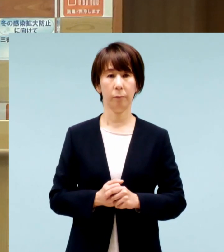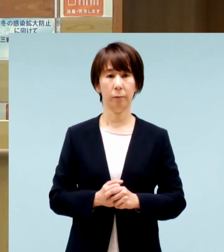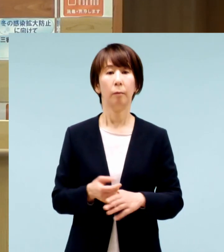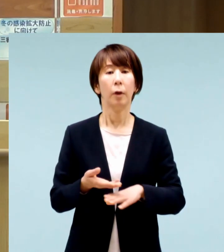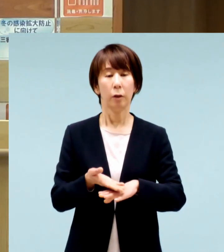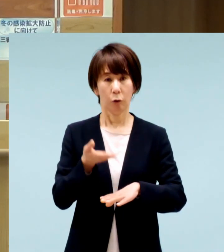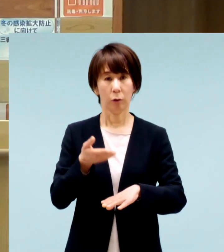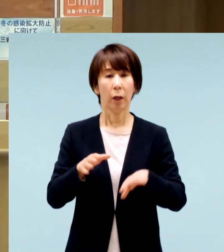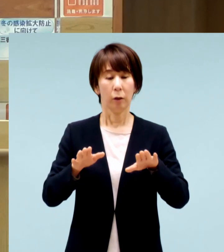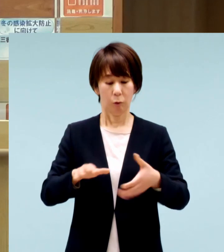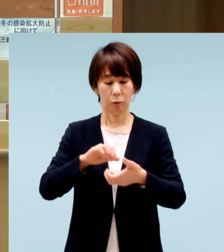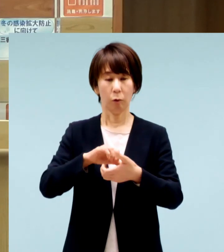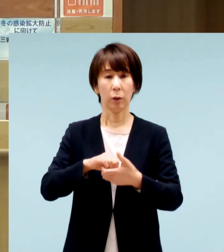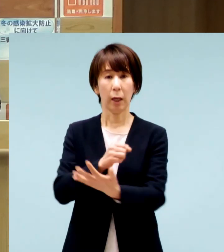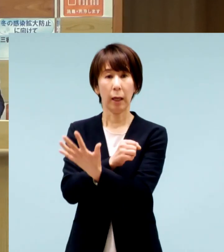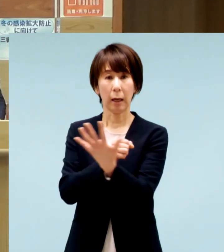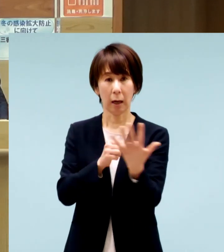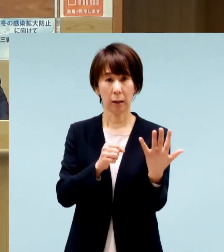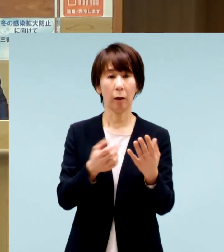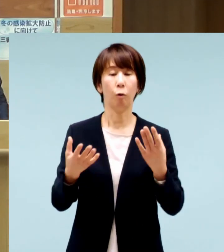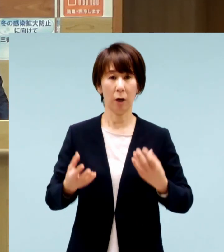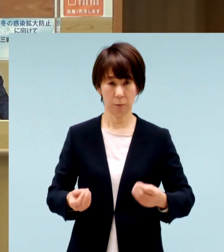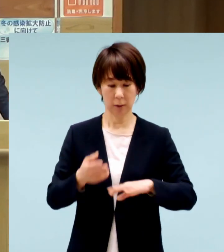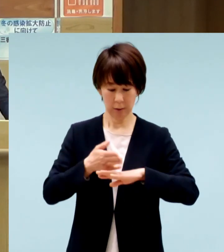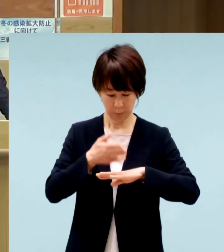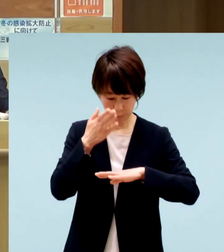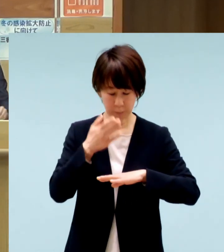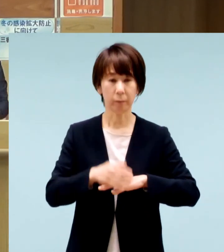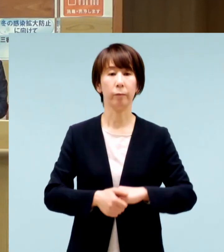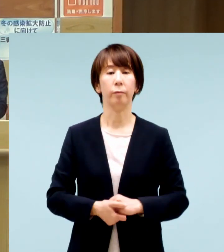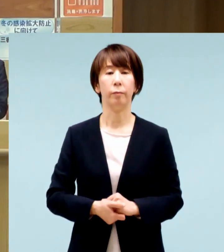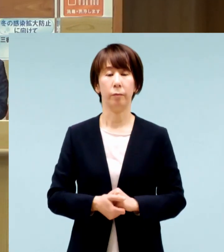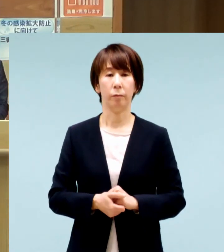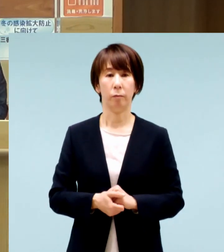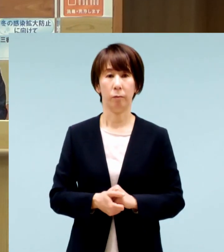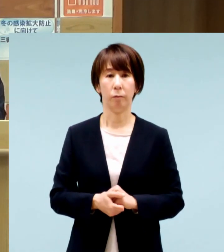上で本日の定例記者会見を終了させていただきます。ありがとうございます。はい、 ありがとうございます。